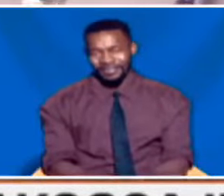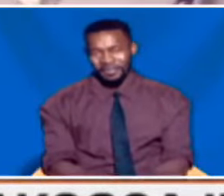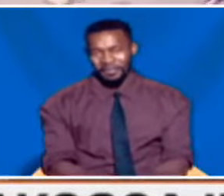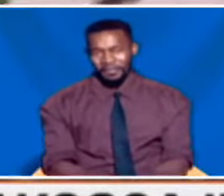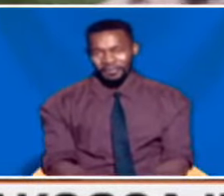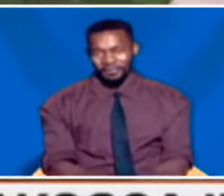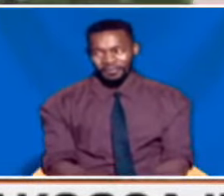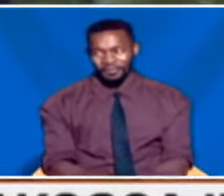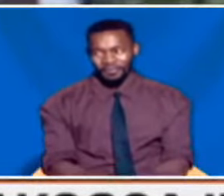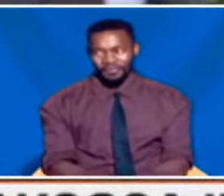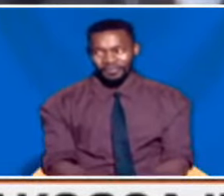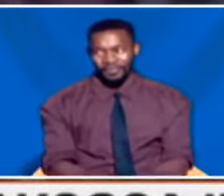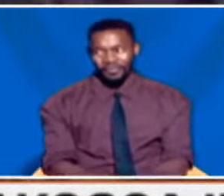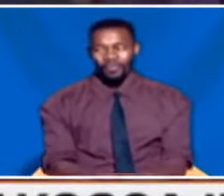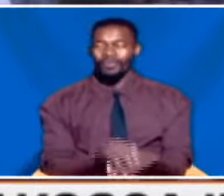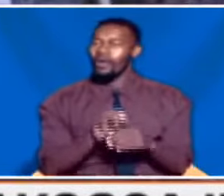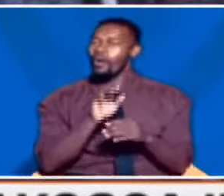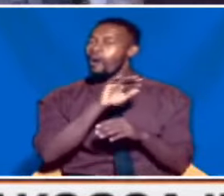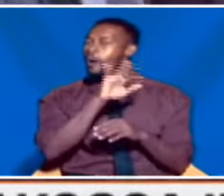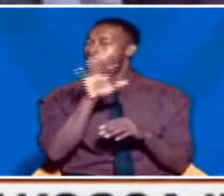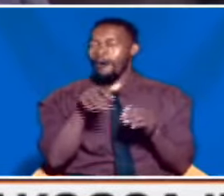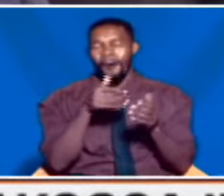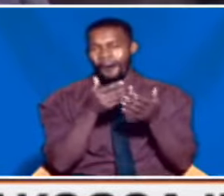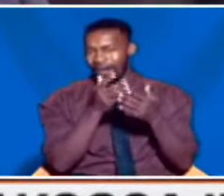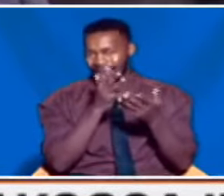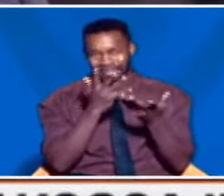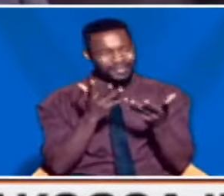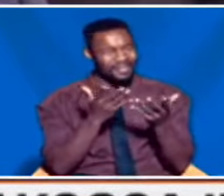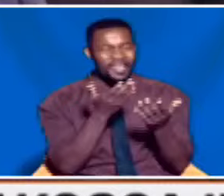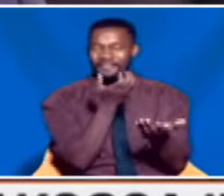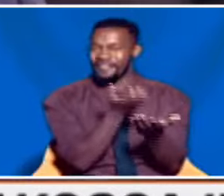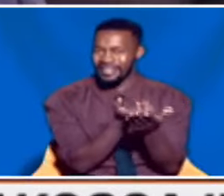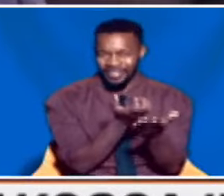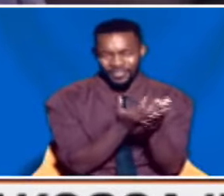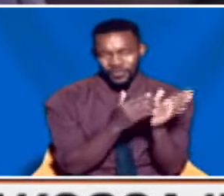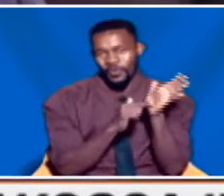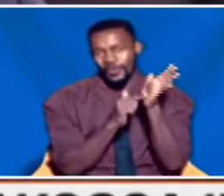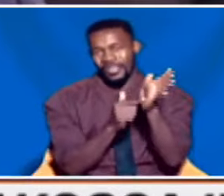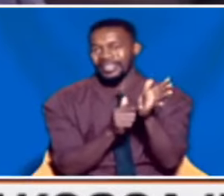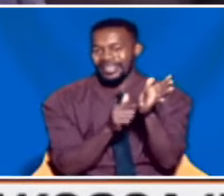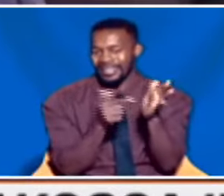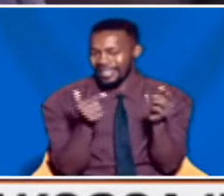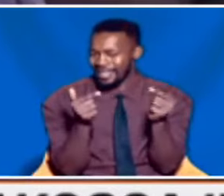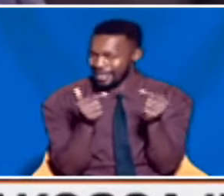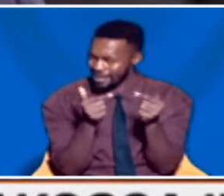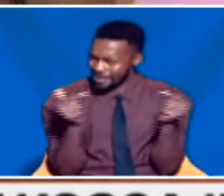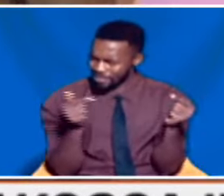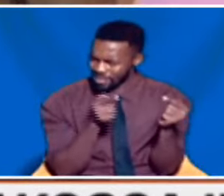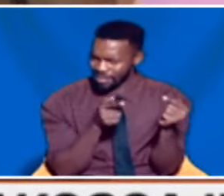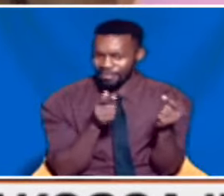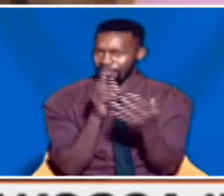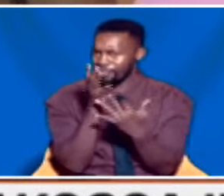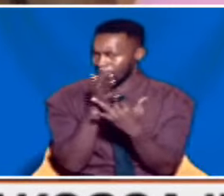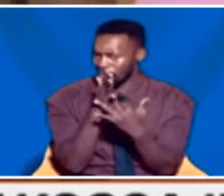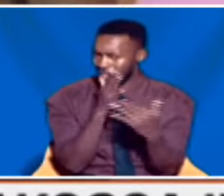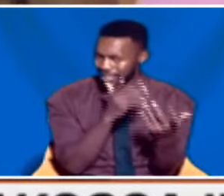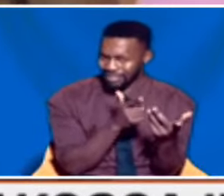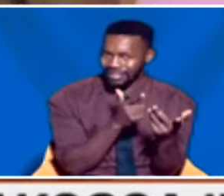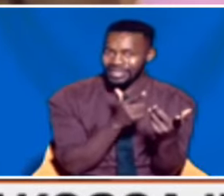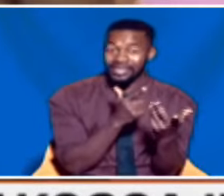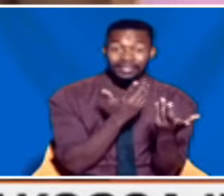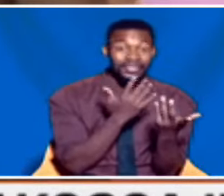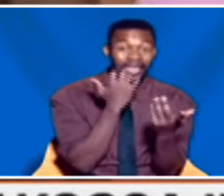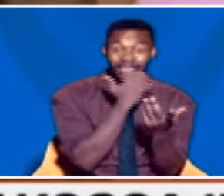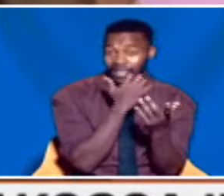Huku ishara zote zikionyesha kuwa kuna mgawanyiko katika uongozi wa Kenya Kwanza, naibu wa rais Rigathi Gachagua anaendelea kupata